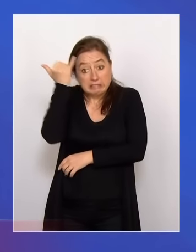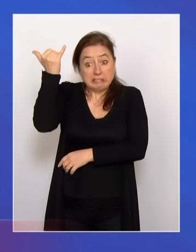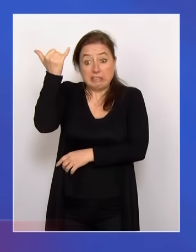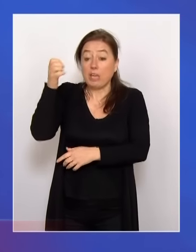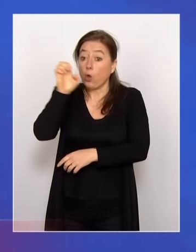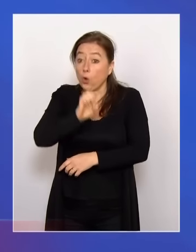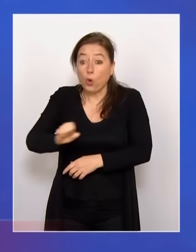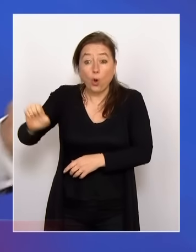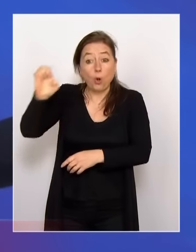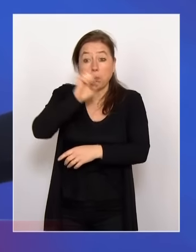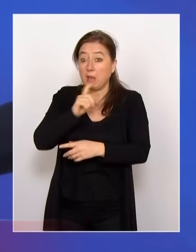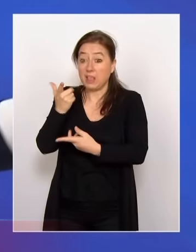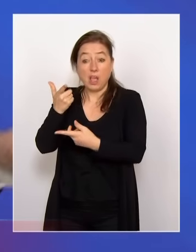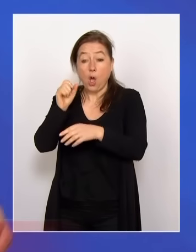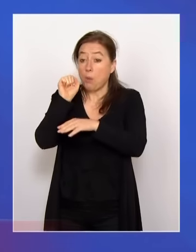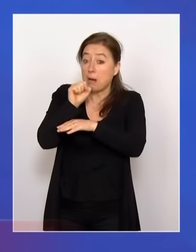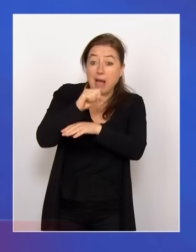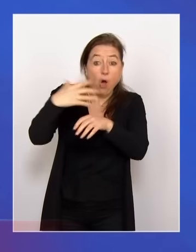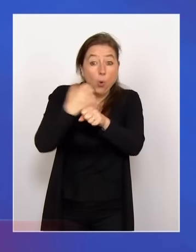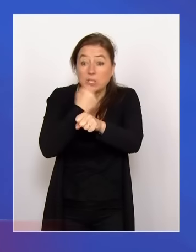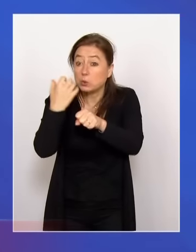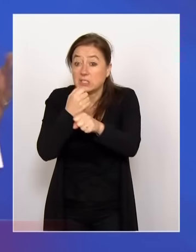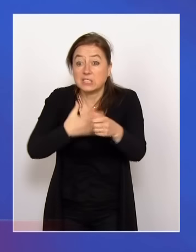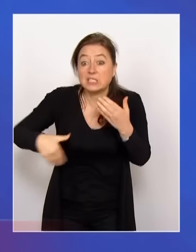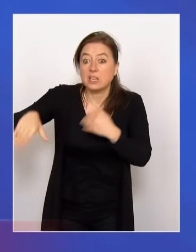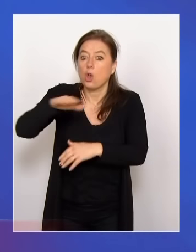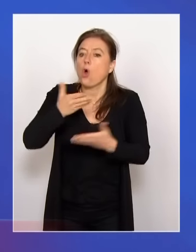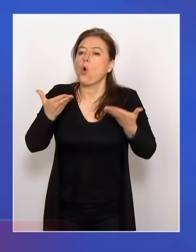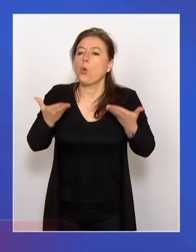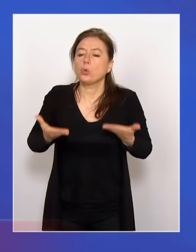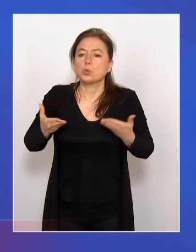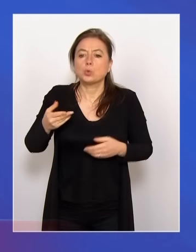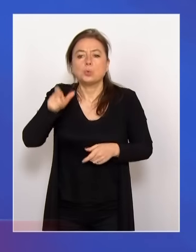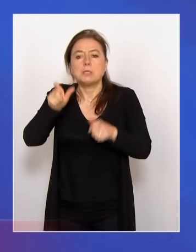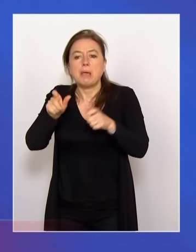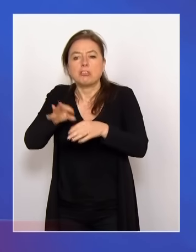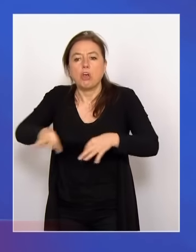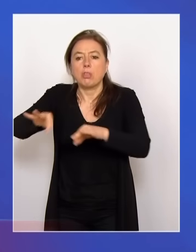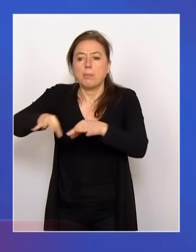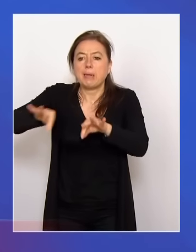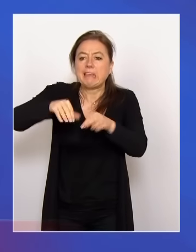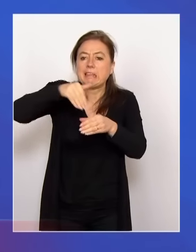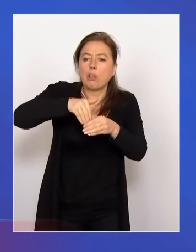Gramscien c'est que tous les nationalismes à travers l'Europe n'osent plus dire qu'ils vont sortir de l'euro et de l'Europe